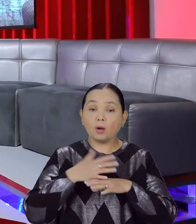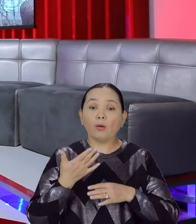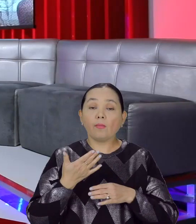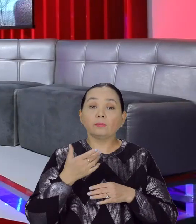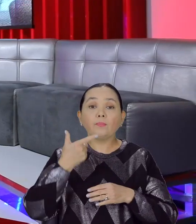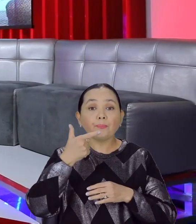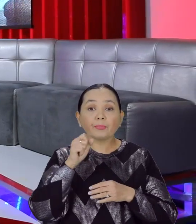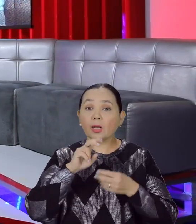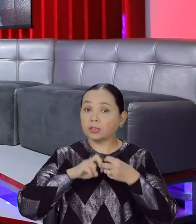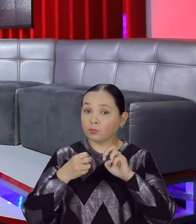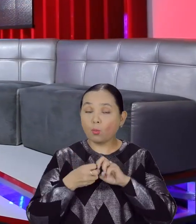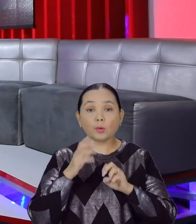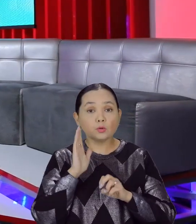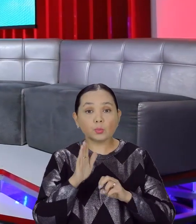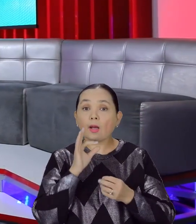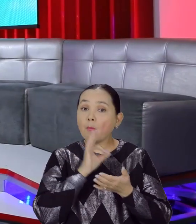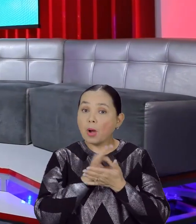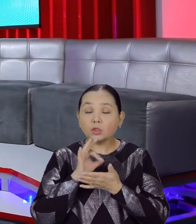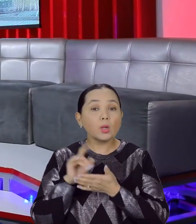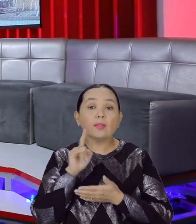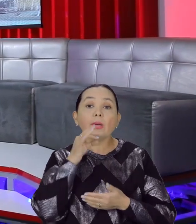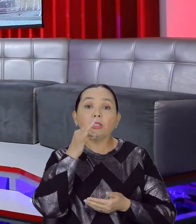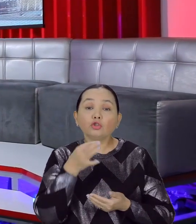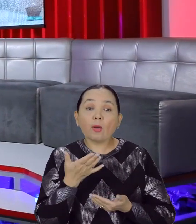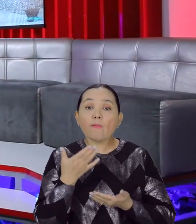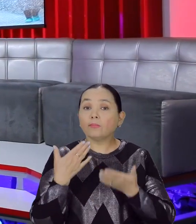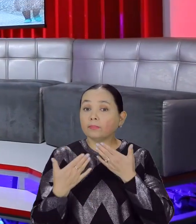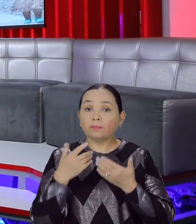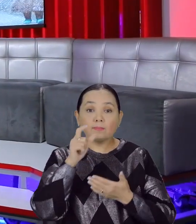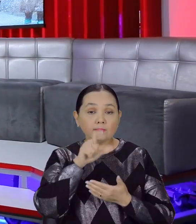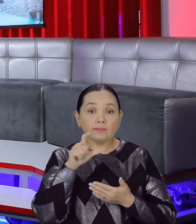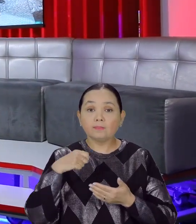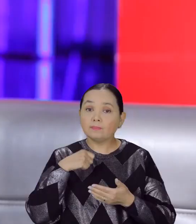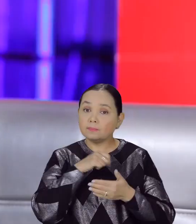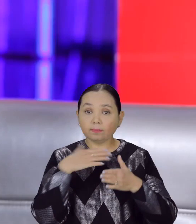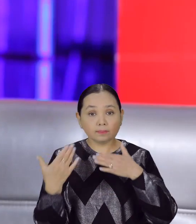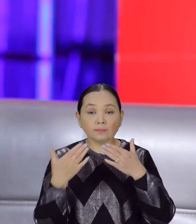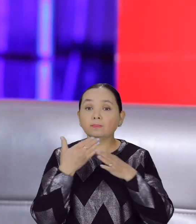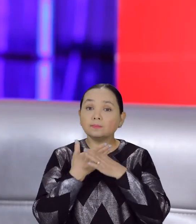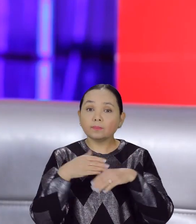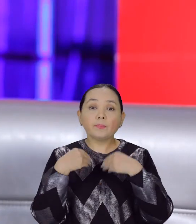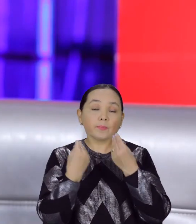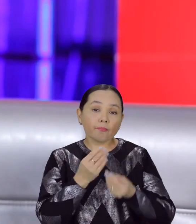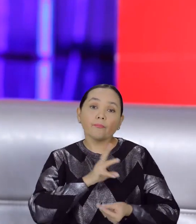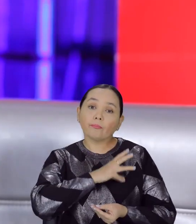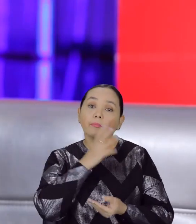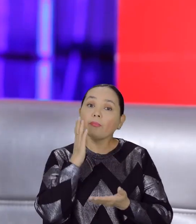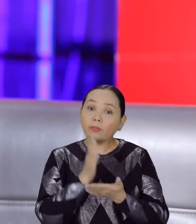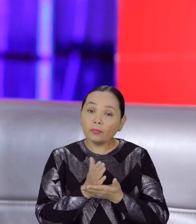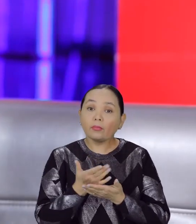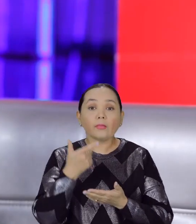vakillari. Gaz muammosi bo'yicha mas'ullar nima deyishyapti? Agar odamlar o'zaro bir-biriga yordam berish kayfiyatida